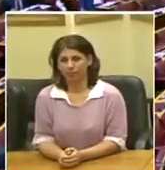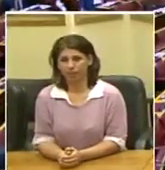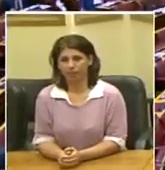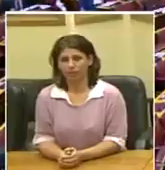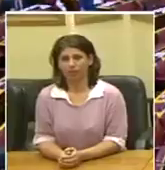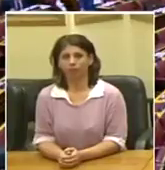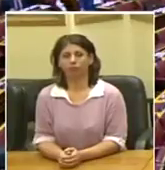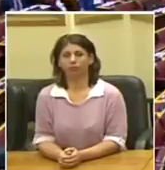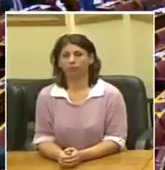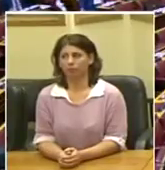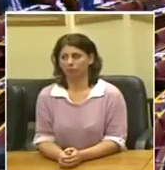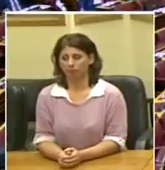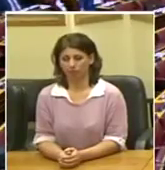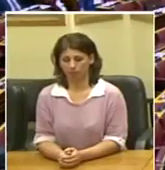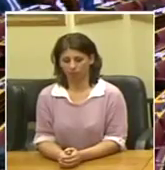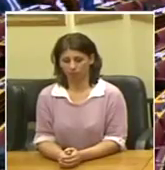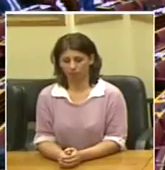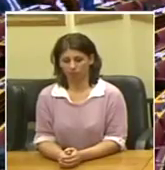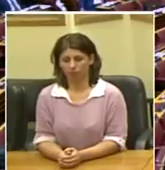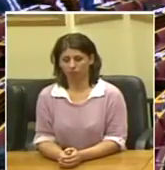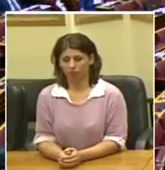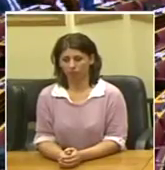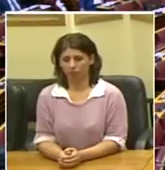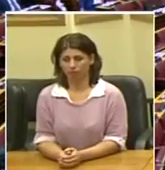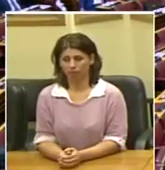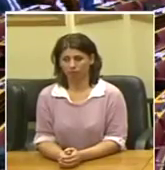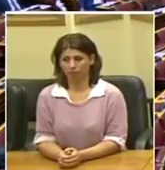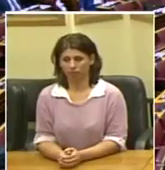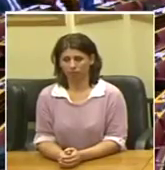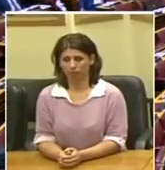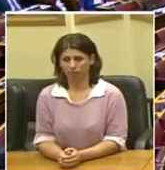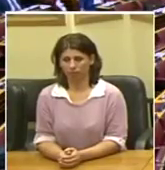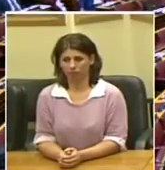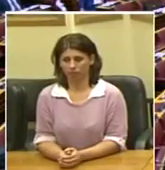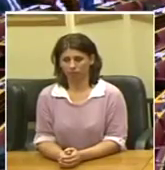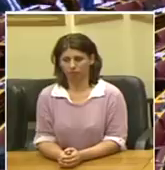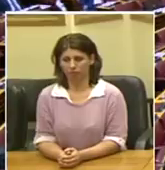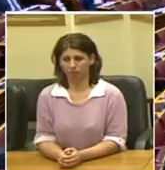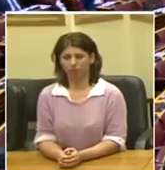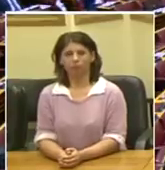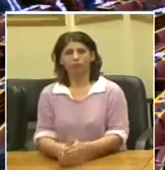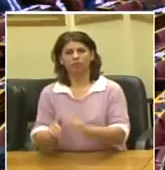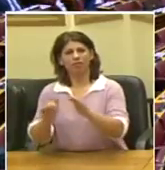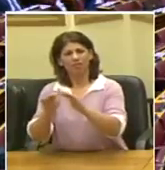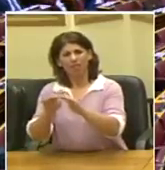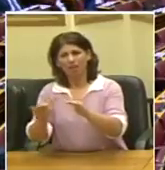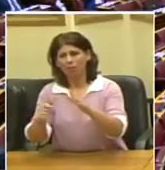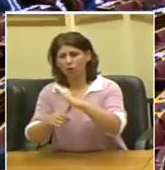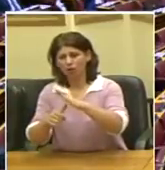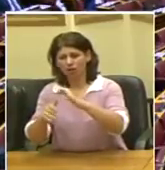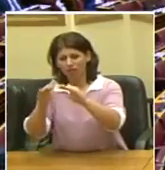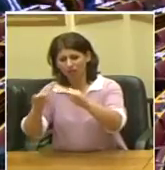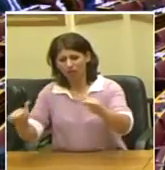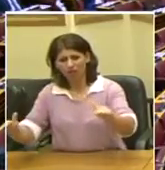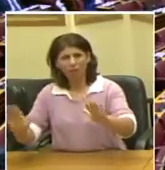Παρακαλώ. Ενώ εσείς είναι για καρέκλα, κάτι άλλο. Καρέκλα εντάξει. Και προδοσία και με μειοδοσία, ηρεμήστε πια. Εγώ την καρέκλα μου την παρέδωσα όταν με διάγραψε η